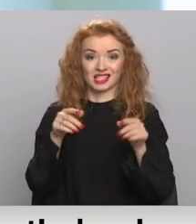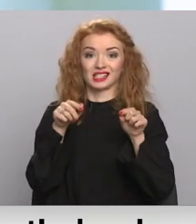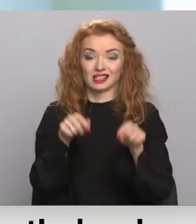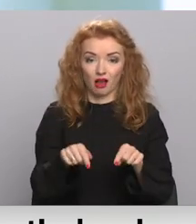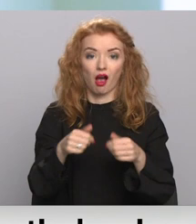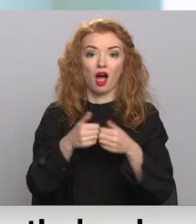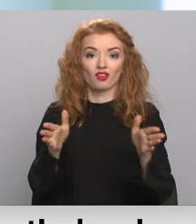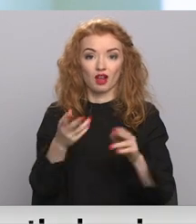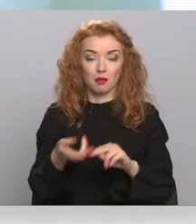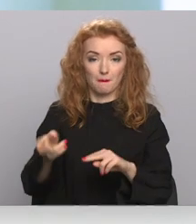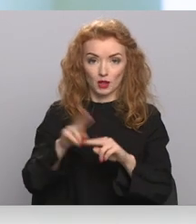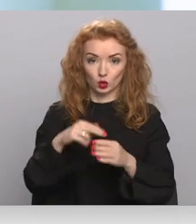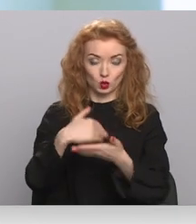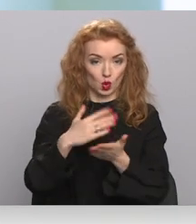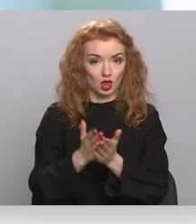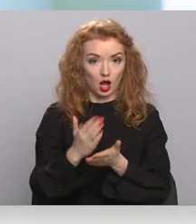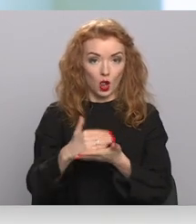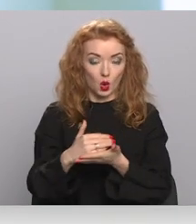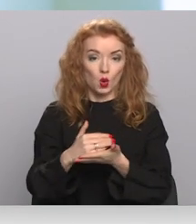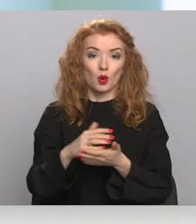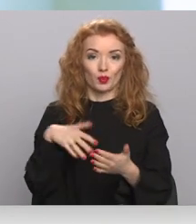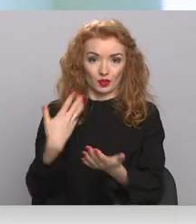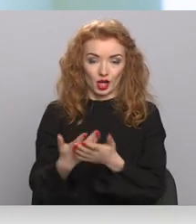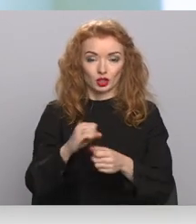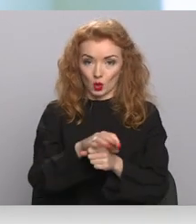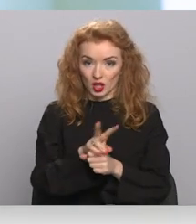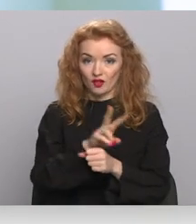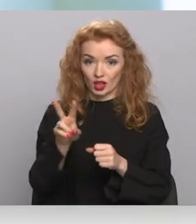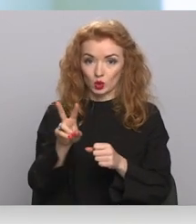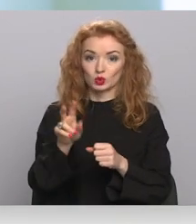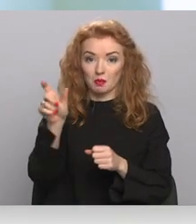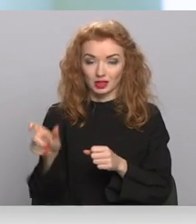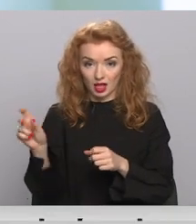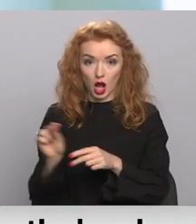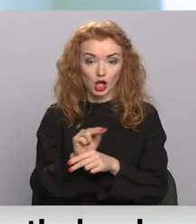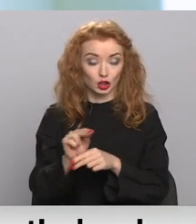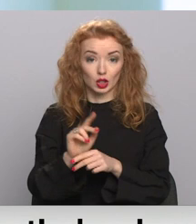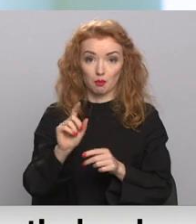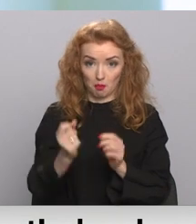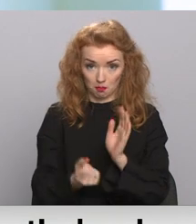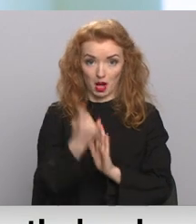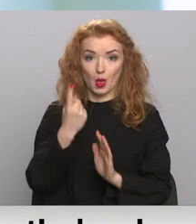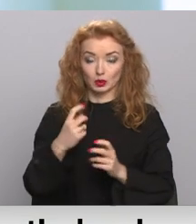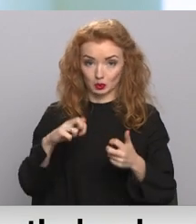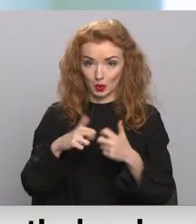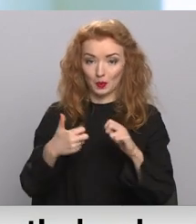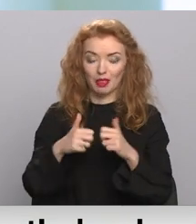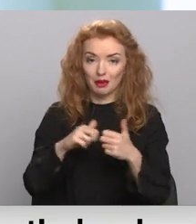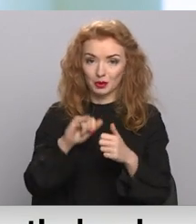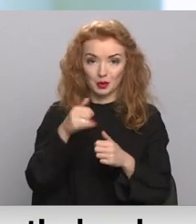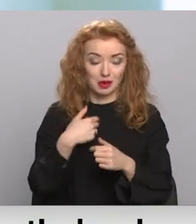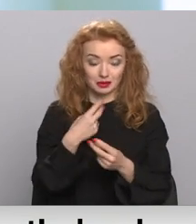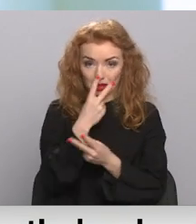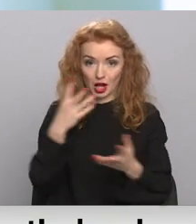vēl kādu papildus nodeļu tieši COVID pacienta ārstēšanai kļūst arvien problemātiskāk, jo es